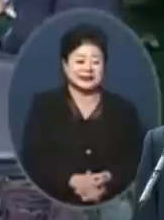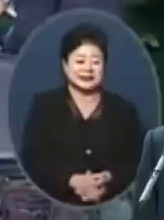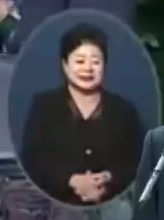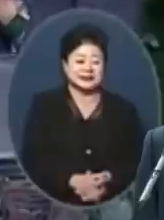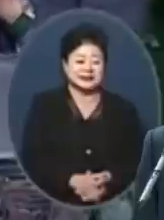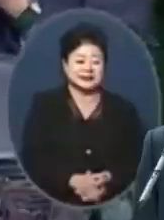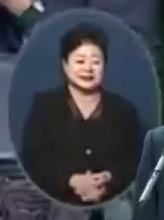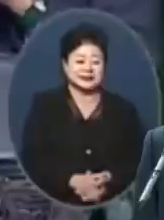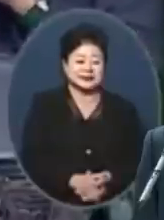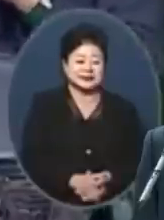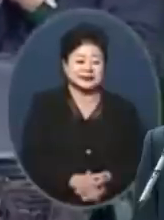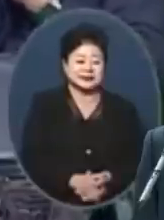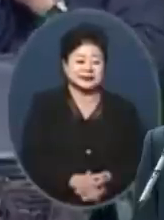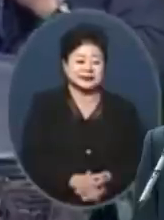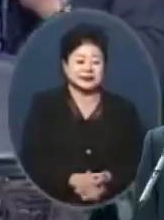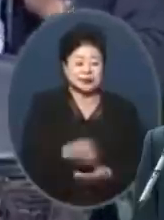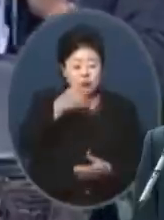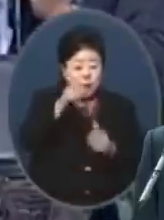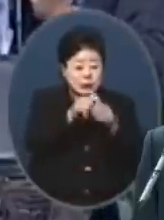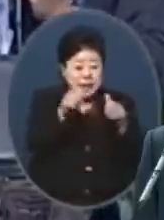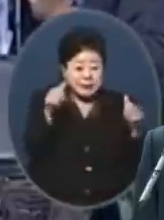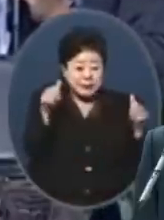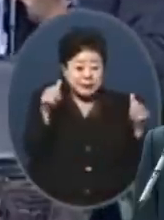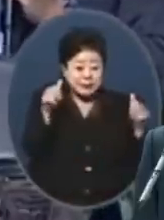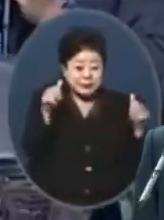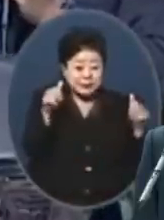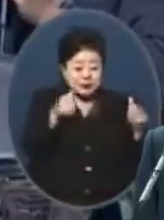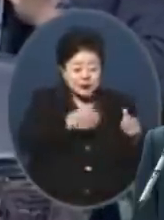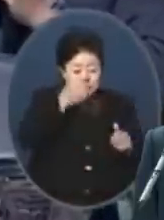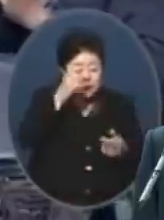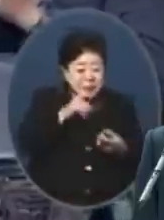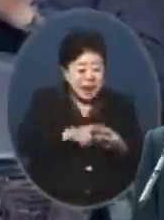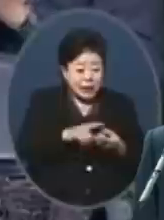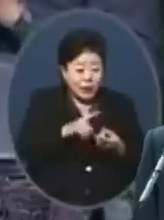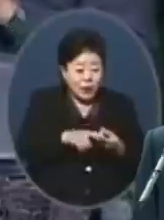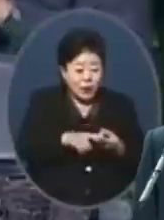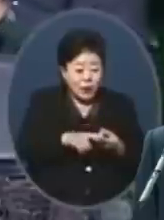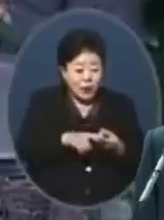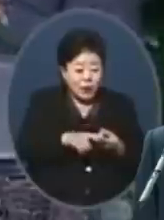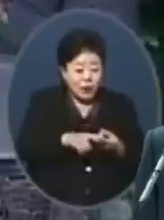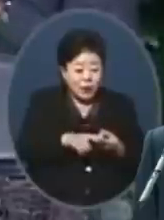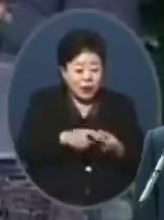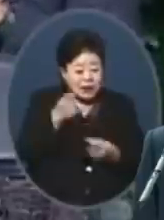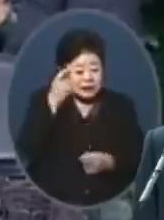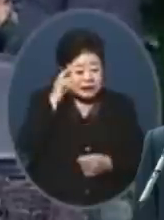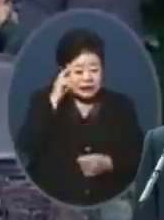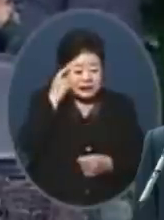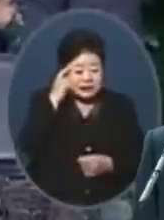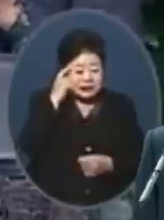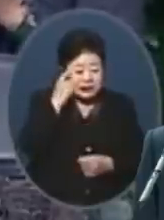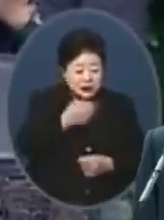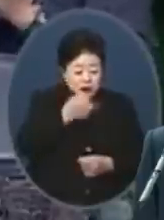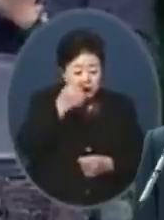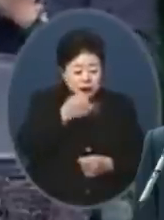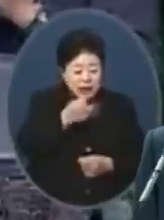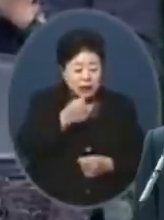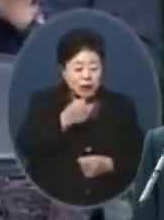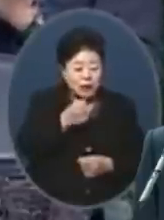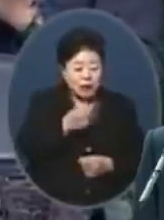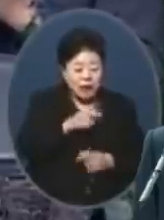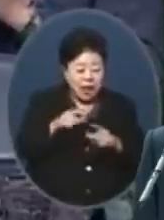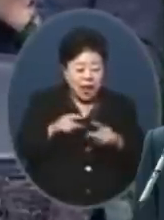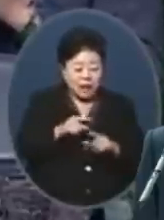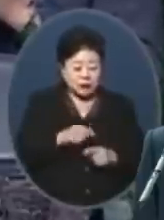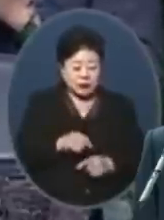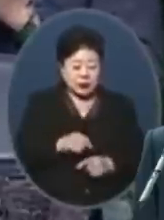of hope for that dream to come to pass. 요셉은 그 꿈대로 자기가 꿈을 꾸고